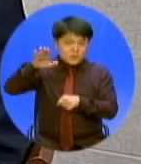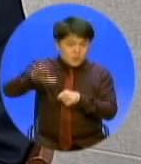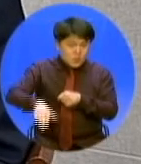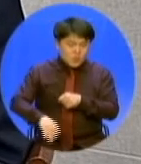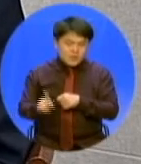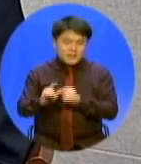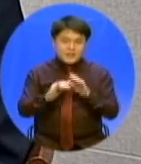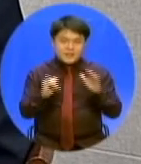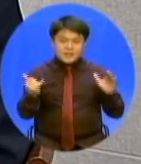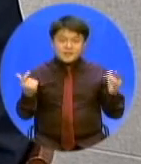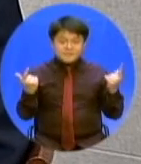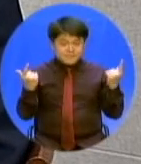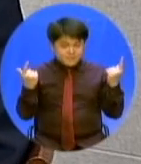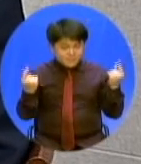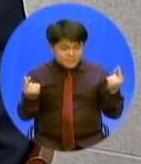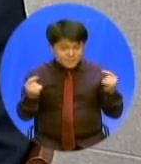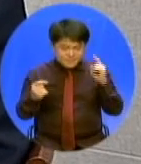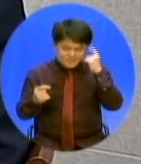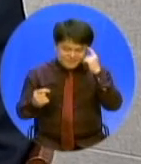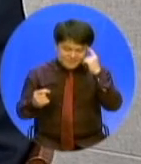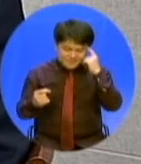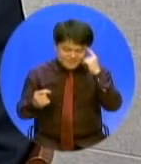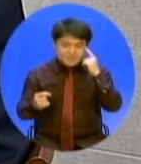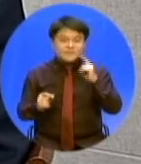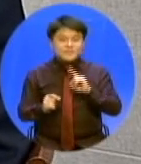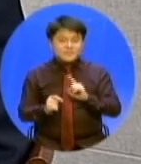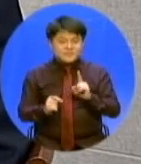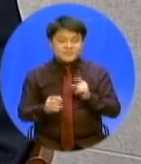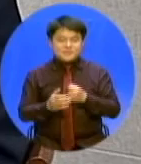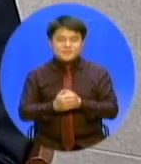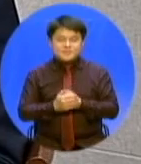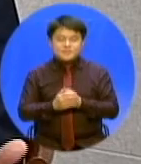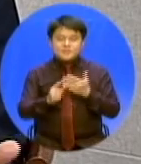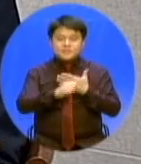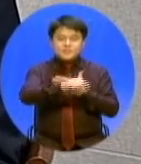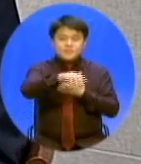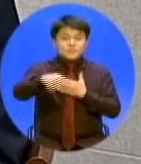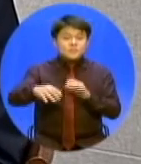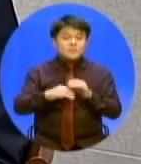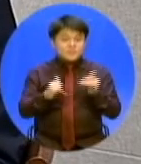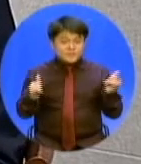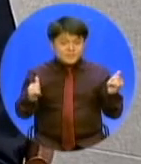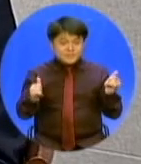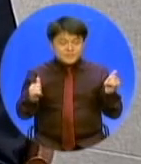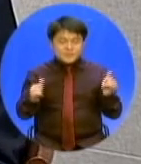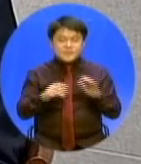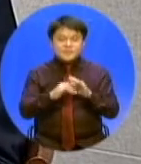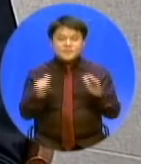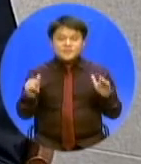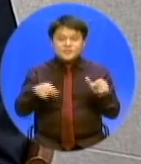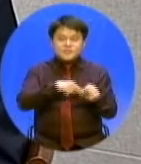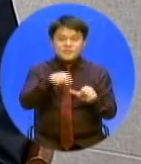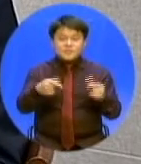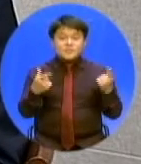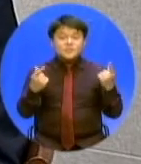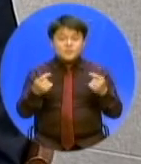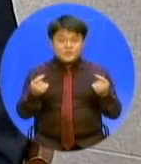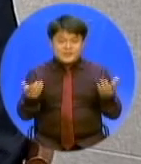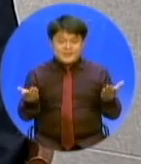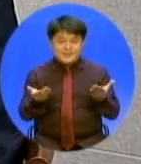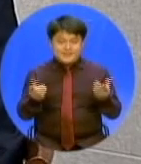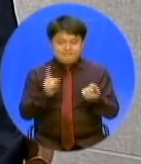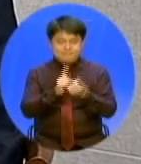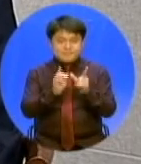또 이렇게 직원 간에도 그런 가족 개념으로 네. 또 지역 주민들인데도 가족적 네. 분위기로 이렇게 일하고